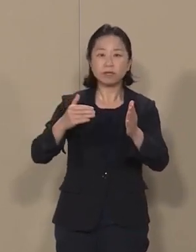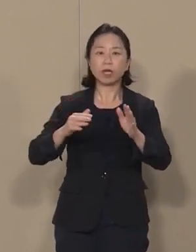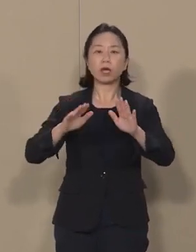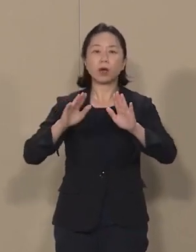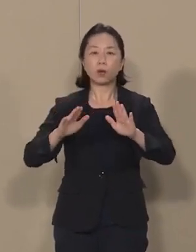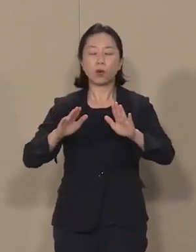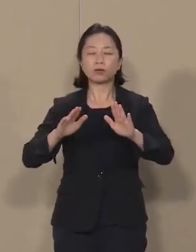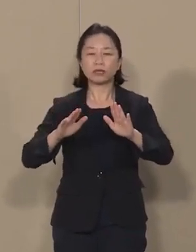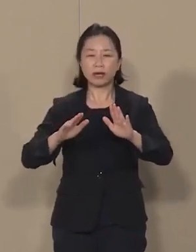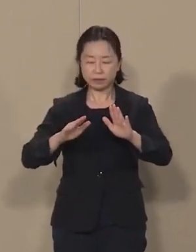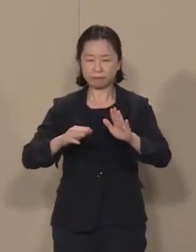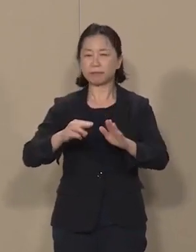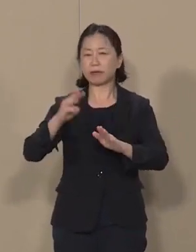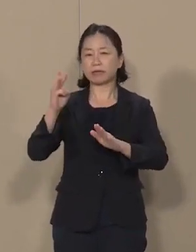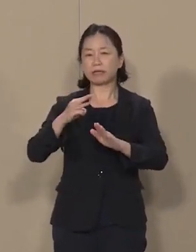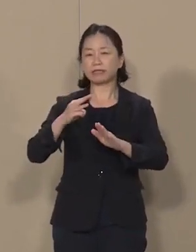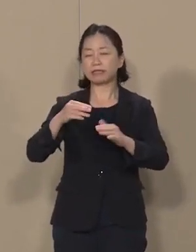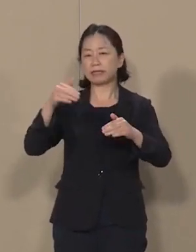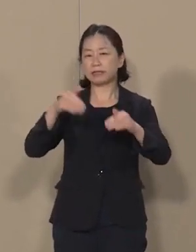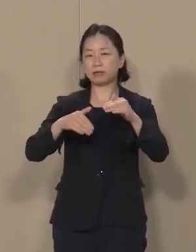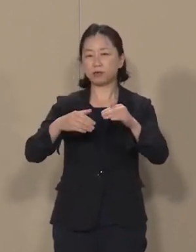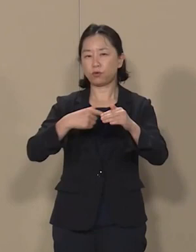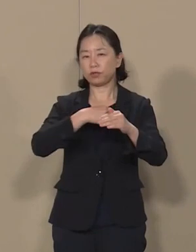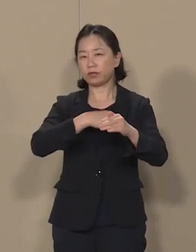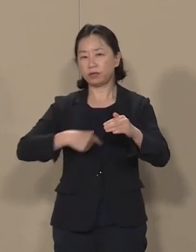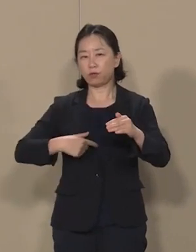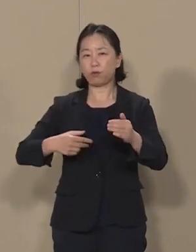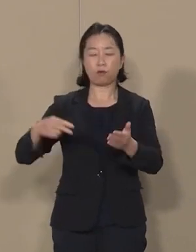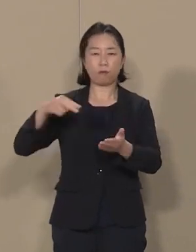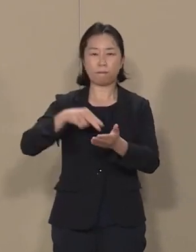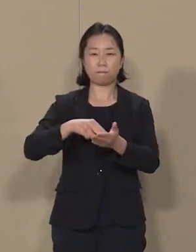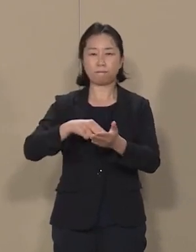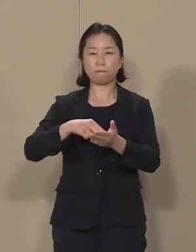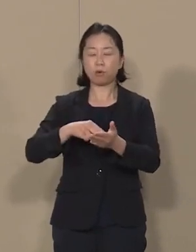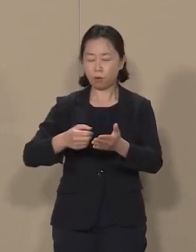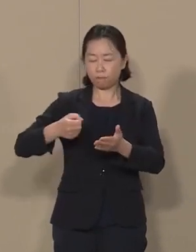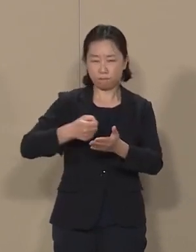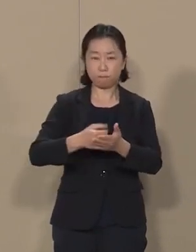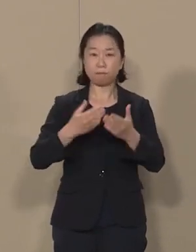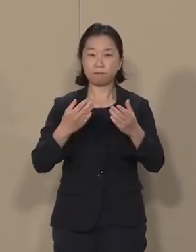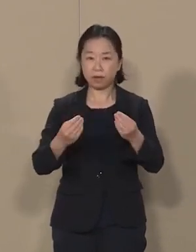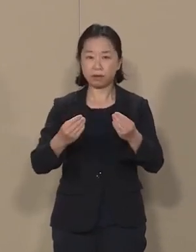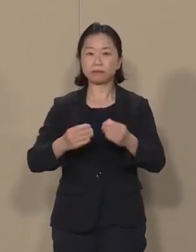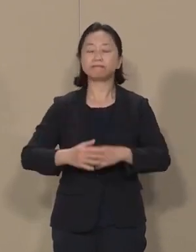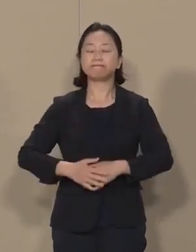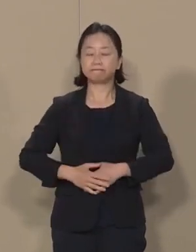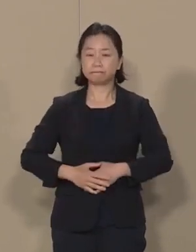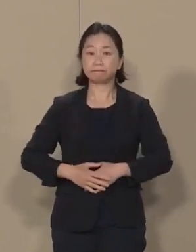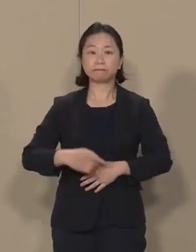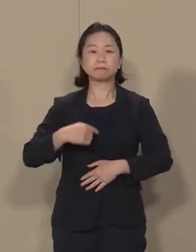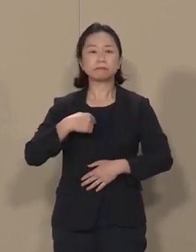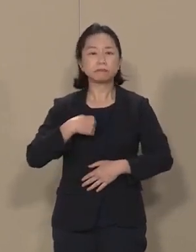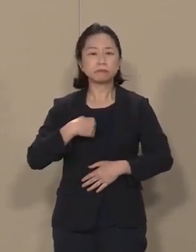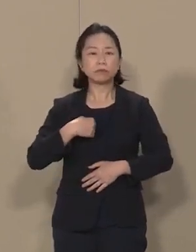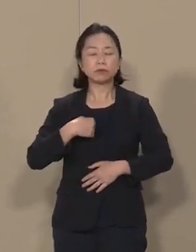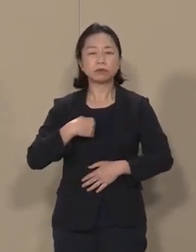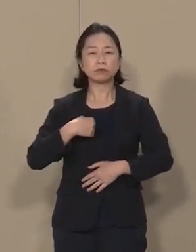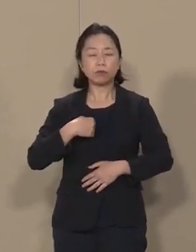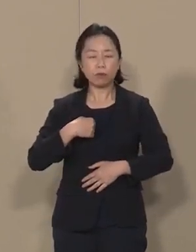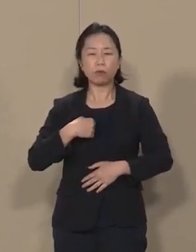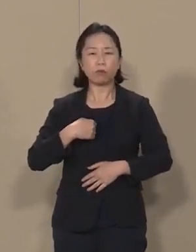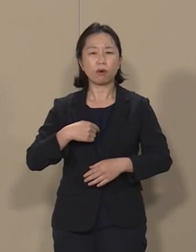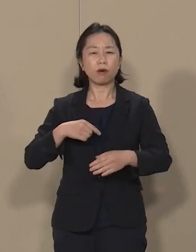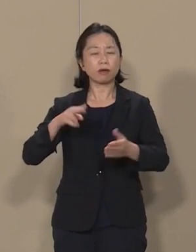国政に挑戦をする決意を固めた次第でございます私がなぜそう決意した